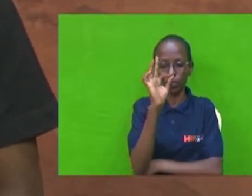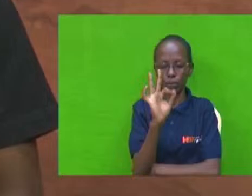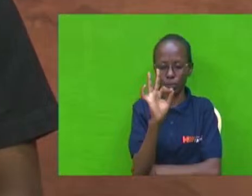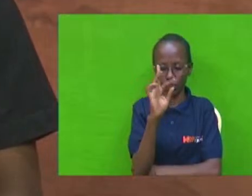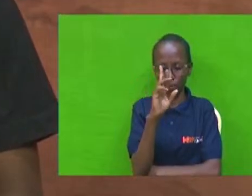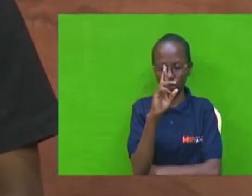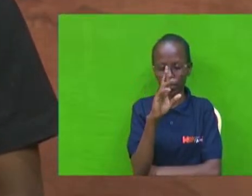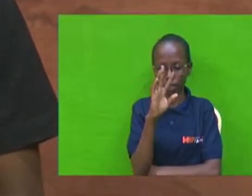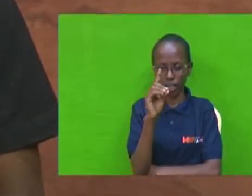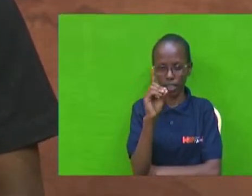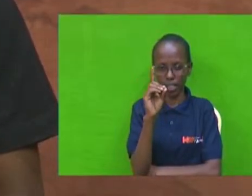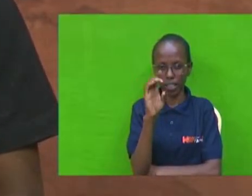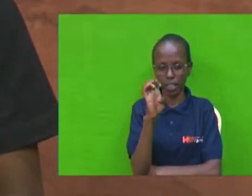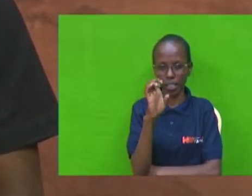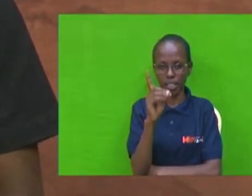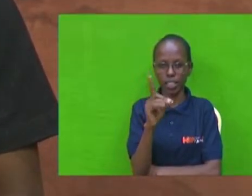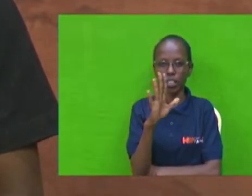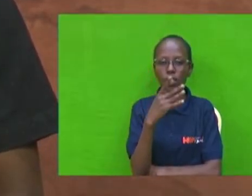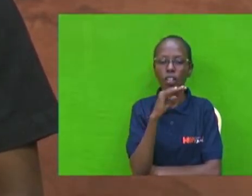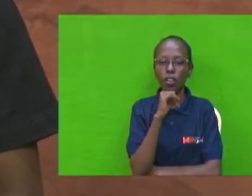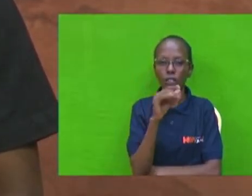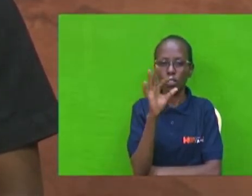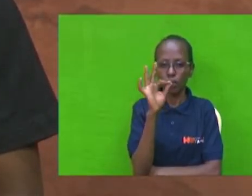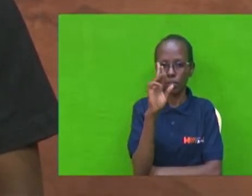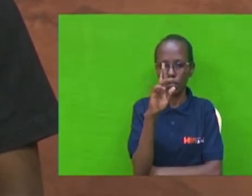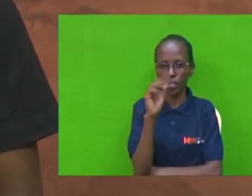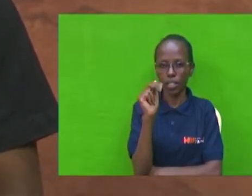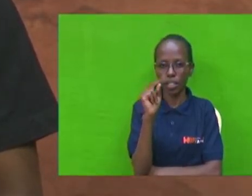samahani. Amesema kwamba